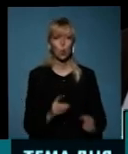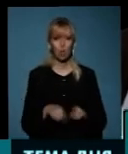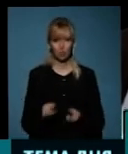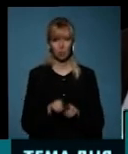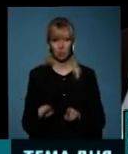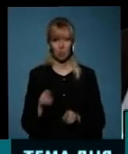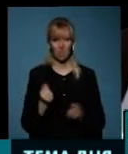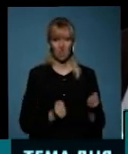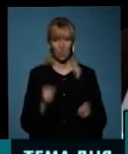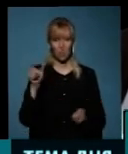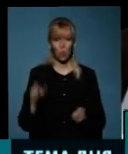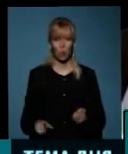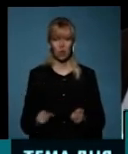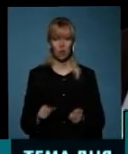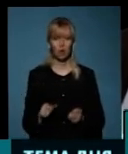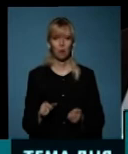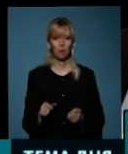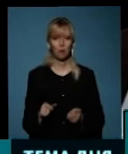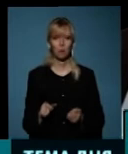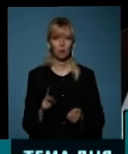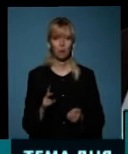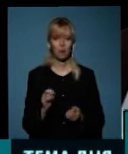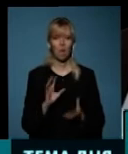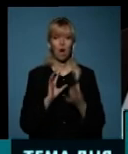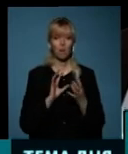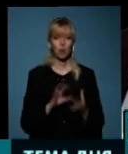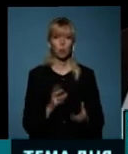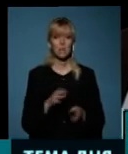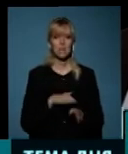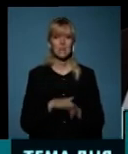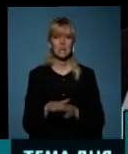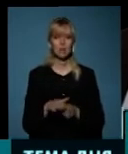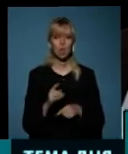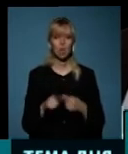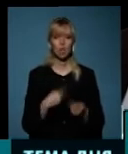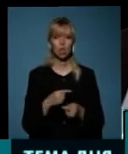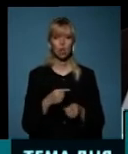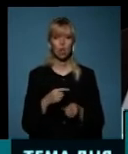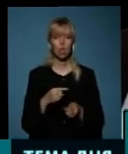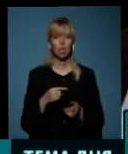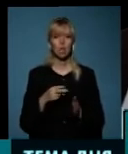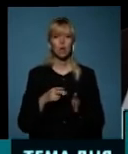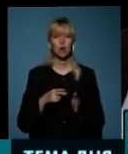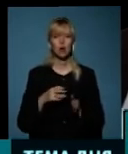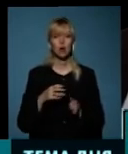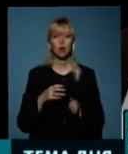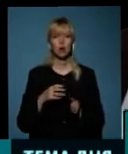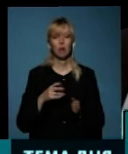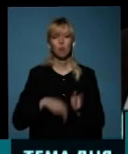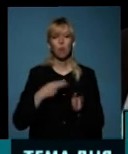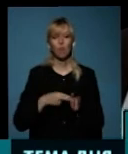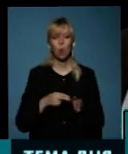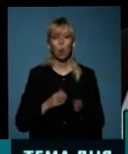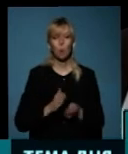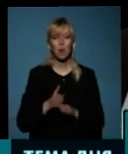водій, ліцензіат на автобусі, який здійснював через железнодорожний переїзд, перевозив пасажирів в